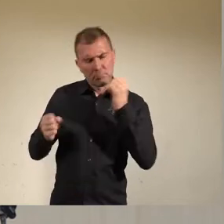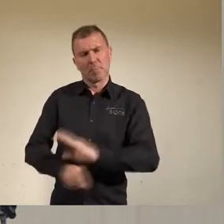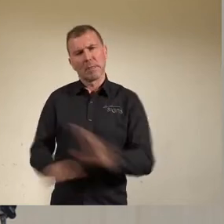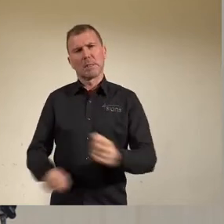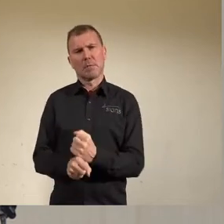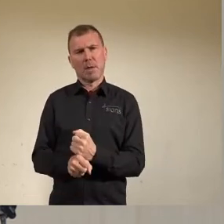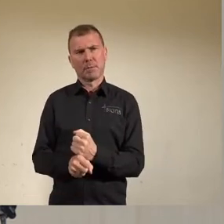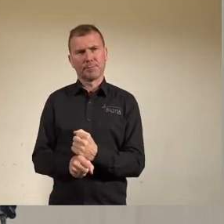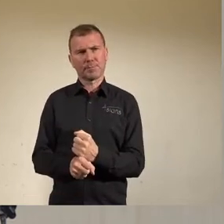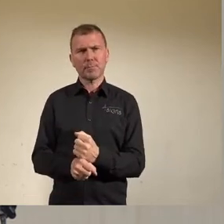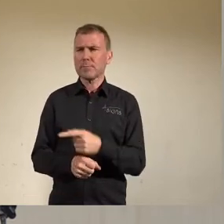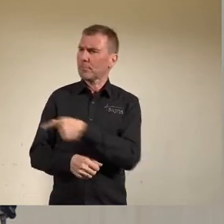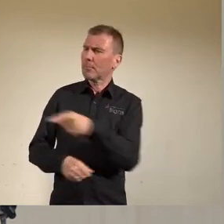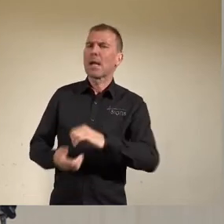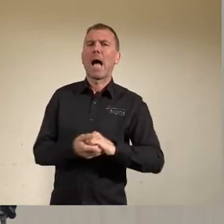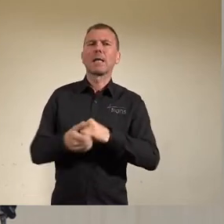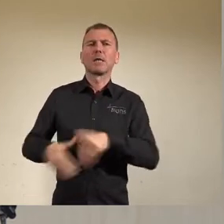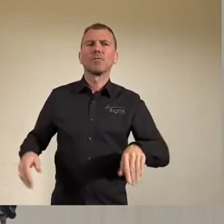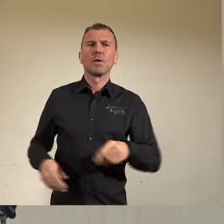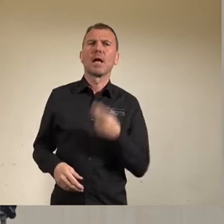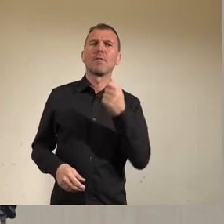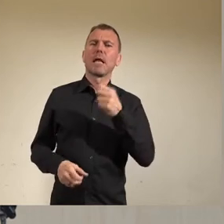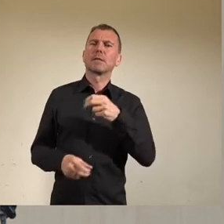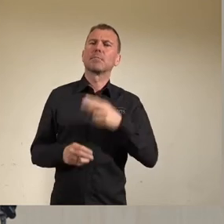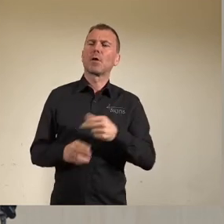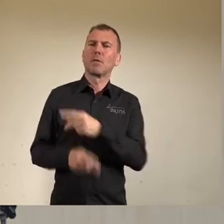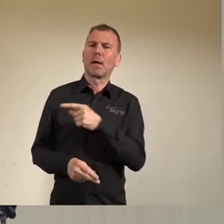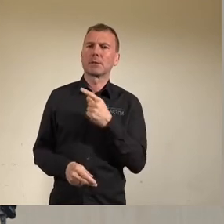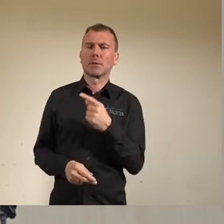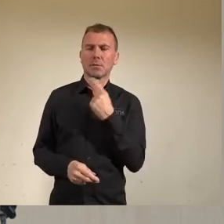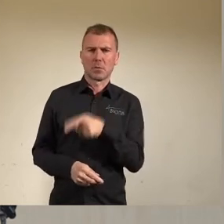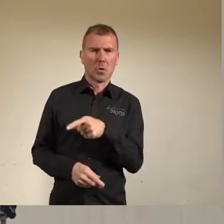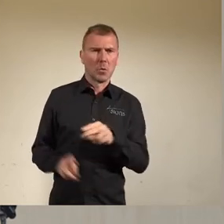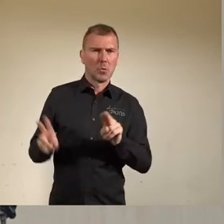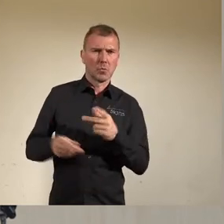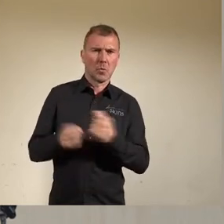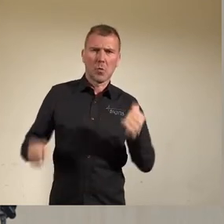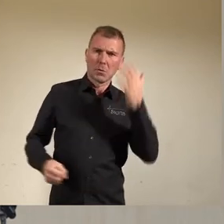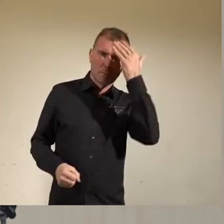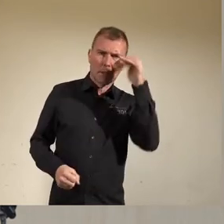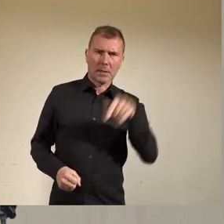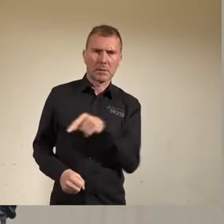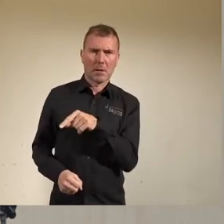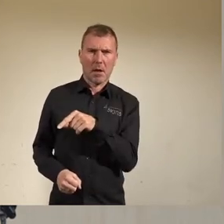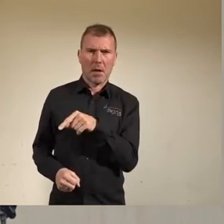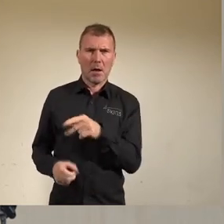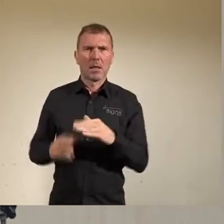Vorschlages der Einheitsfront sind selbst dem Finanzbürgermeister Dr. Lames zu windig, sodass er große Bedenken hat,